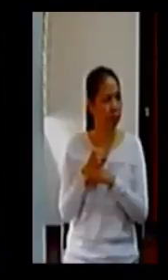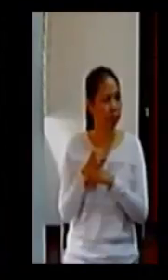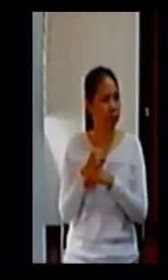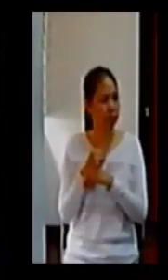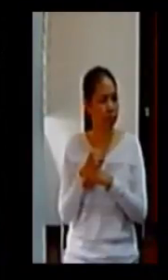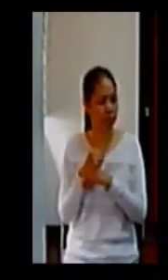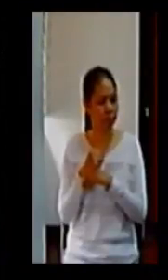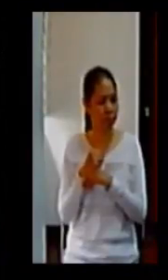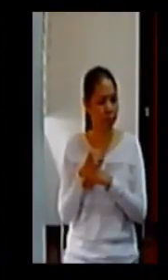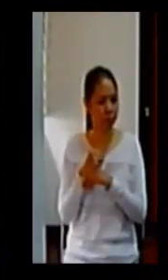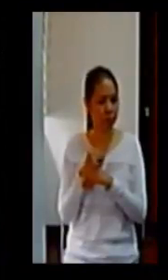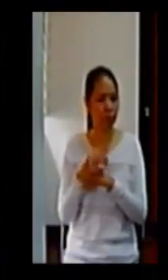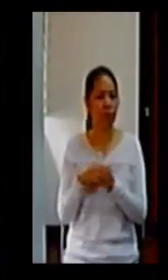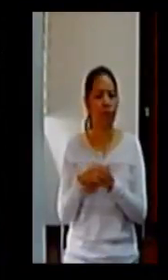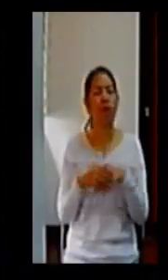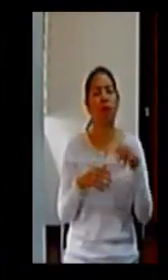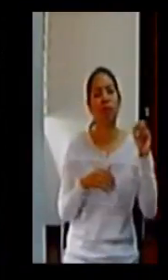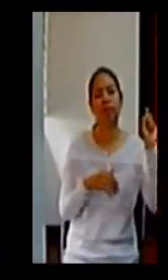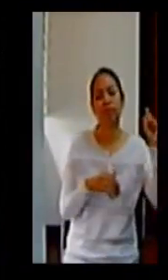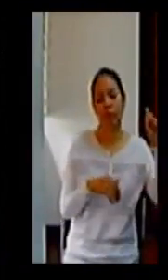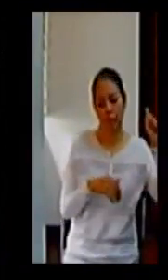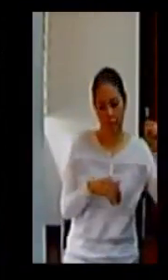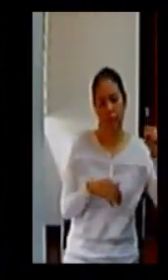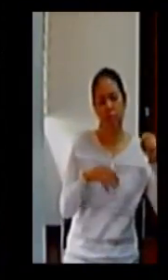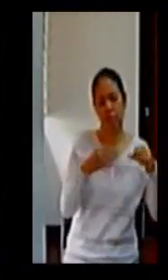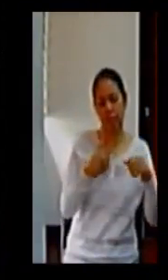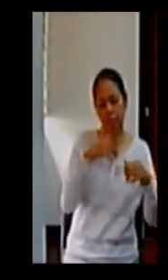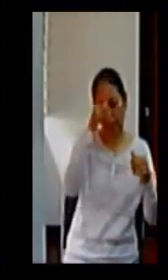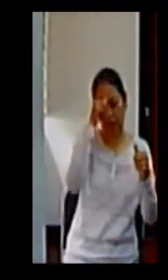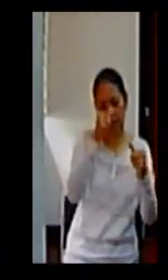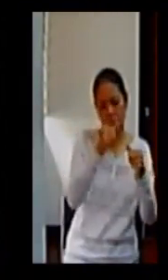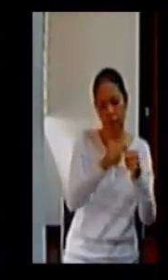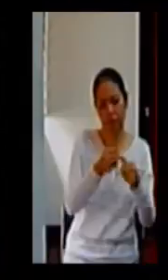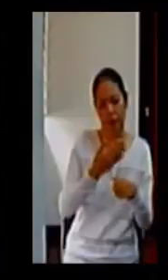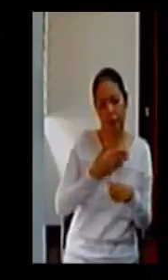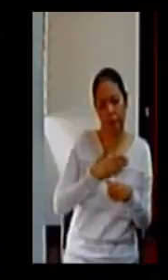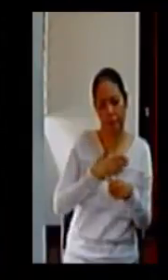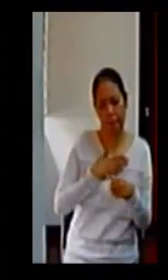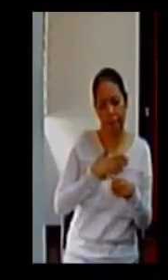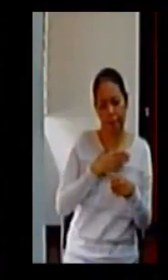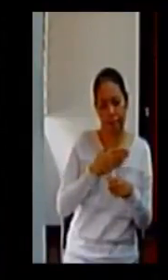po. Opo, naalala ko to. Ito ay sarili kong ginawa.